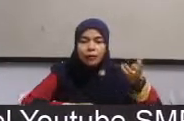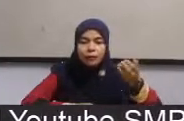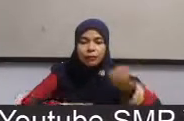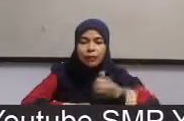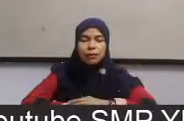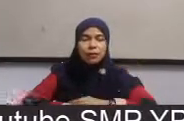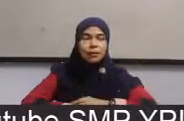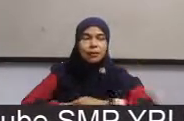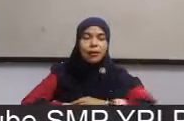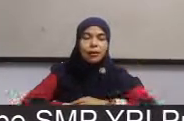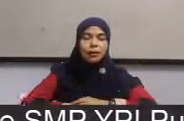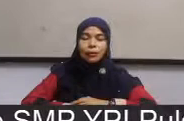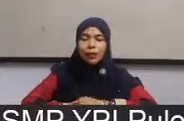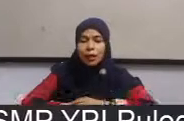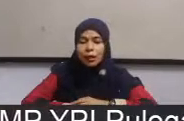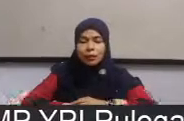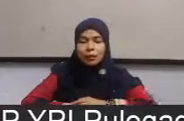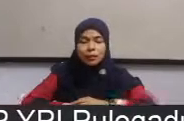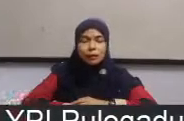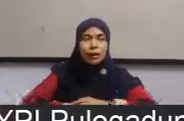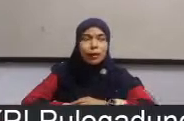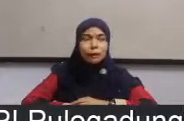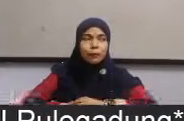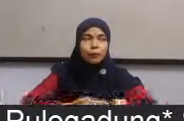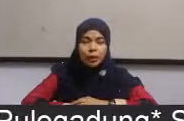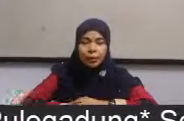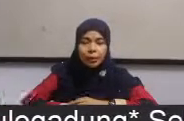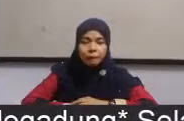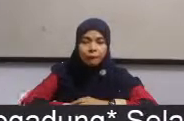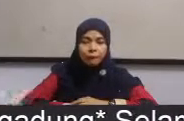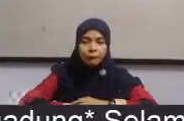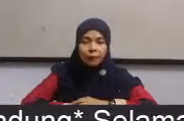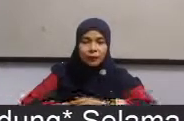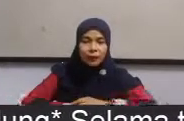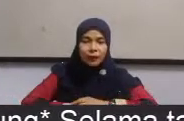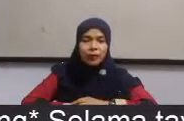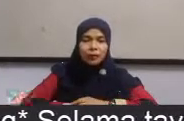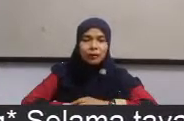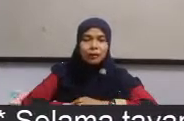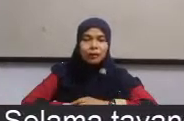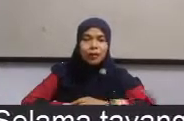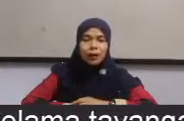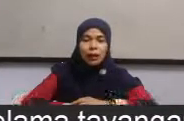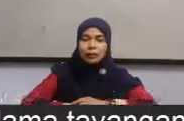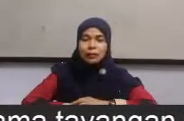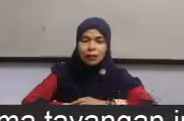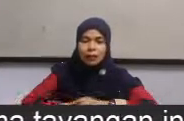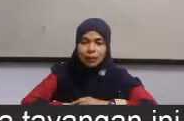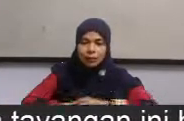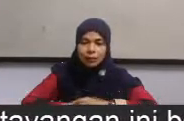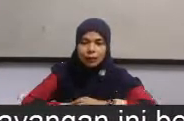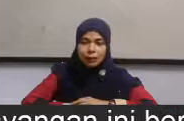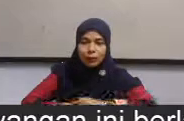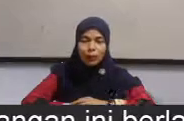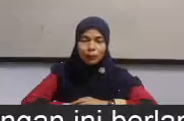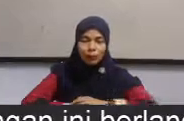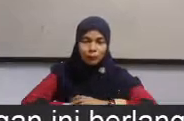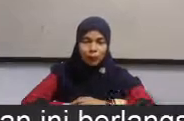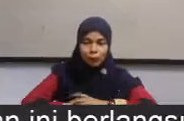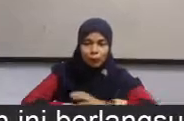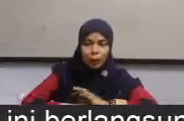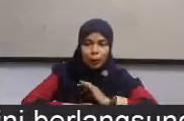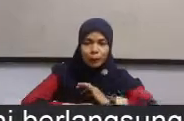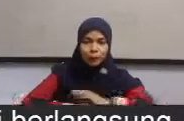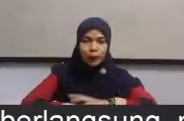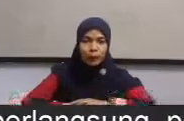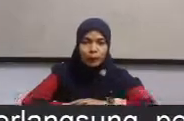info masingnya digunakan sebaik mungkin ya jangan asal Wah